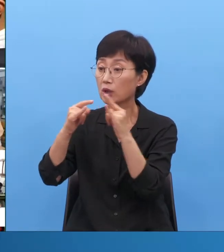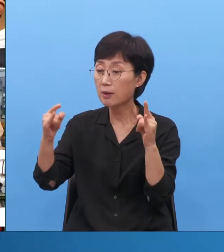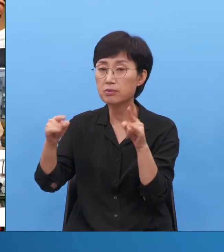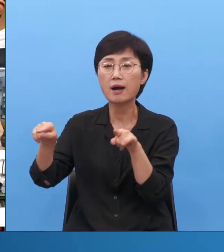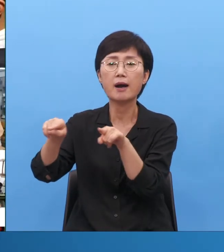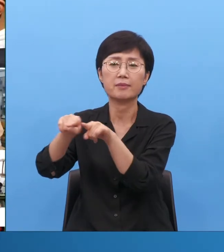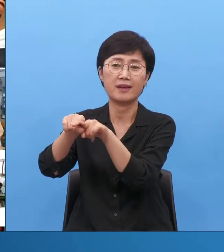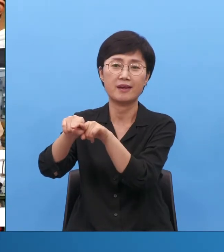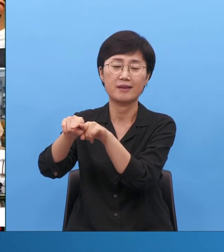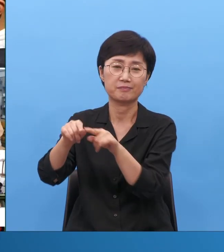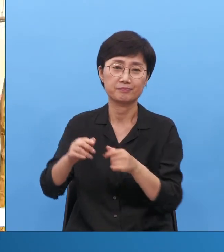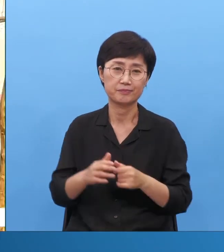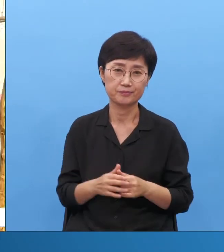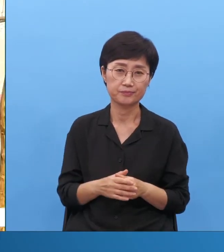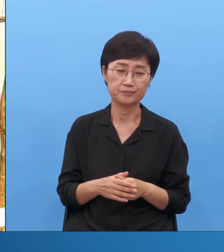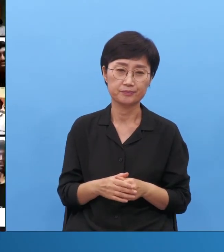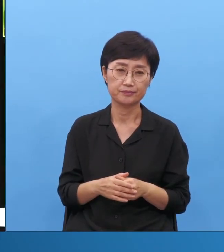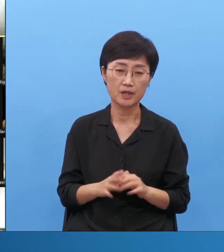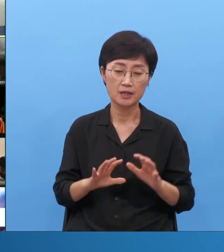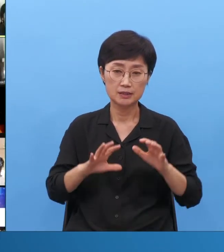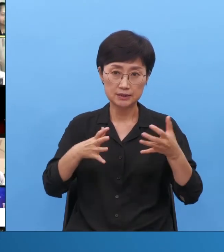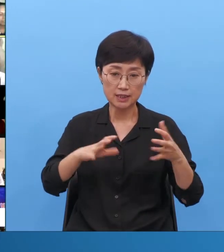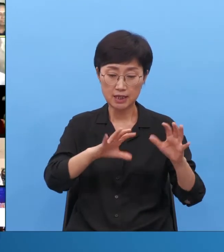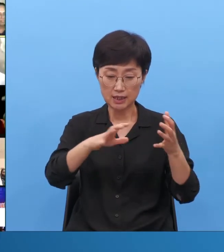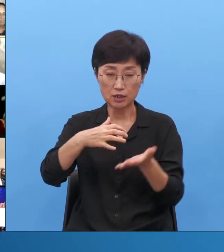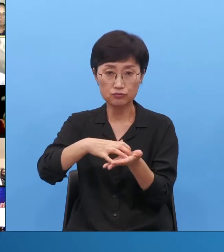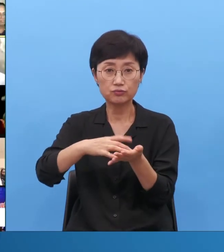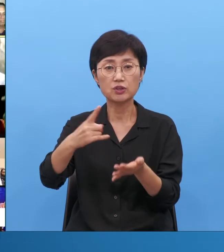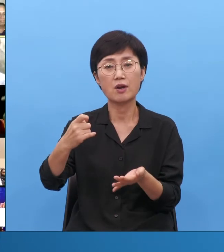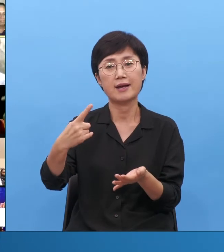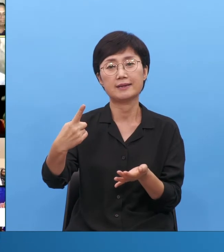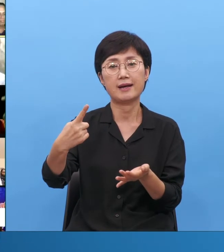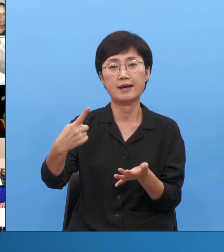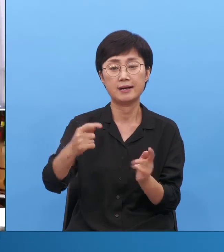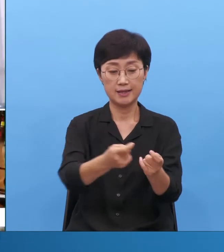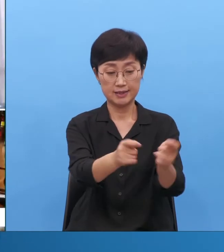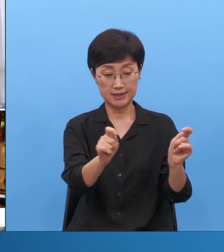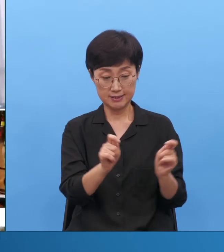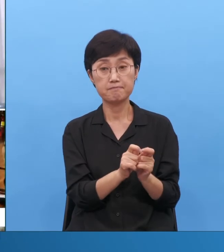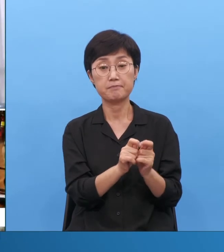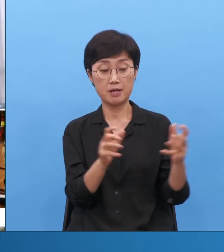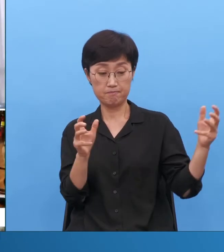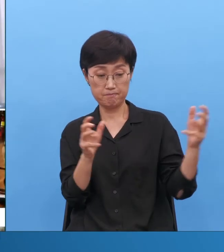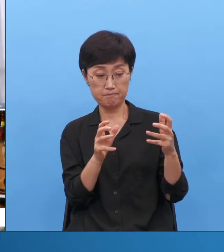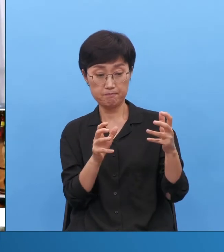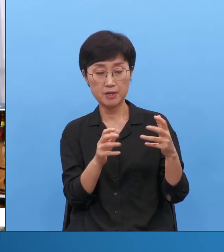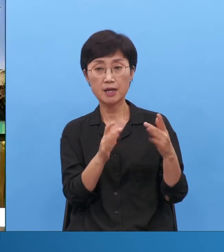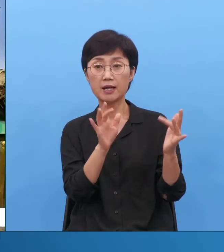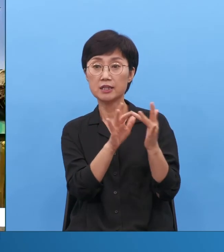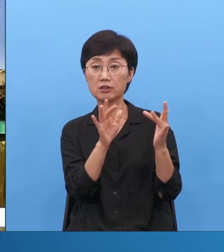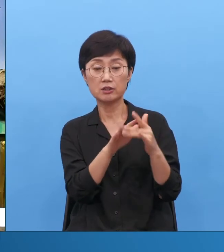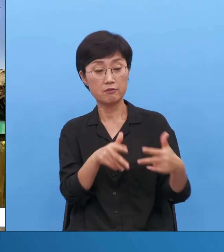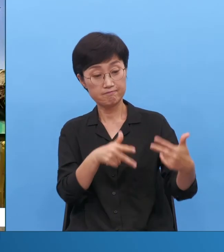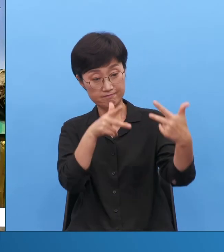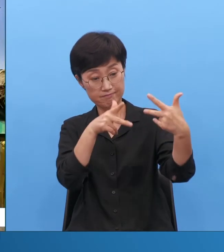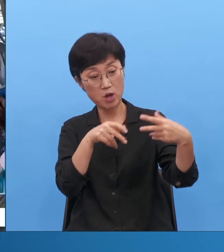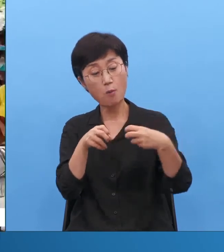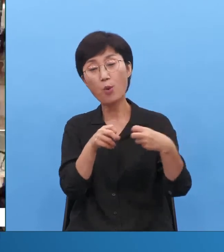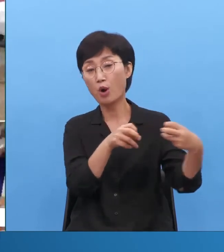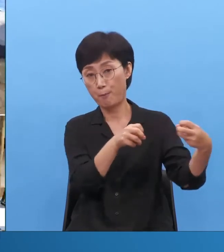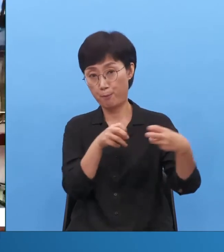진행했습니다. 전 세계 11개 학교 제자들과 팀이 되어 온라인에서 포럼하고 237